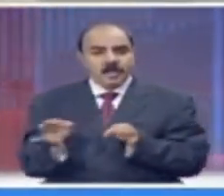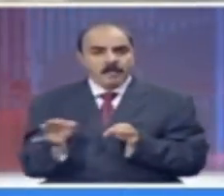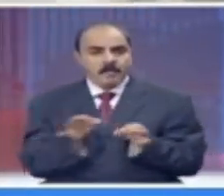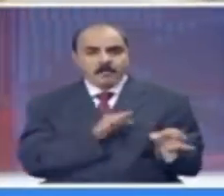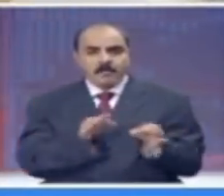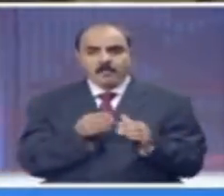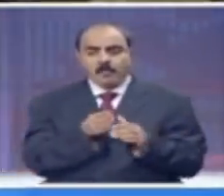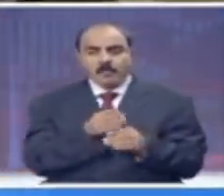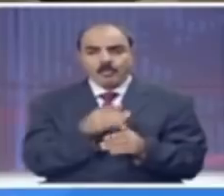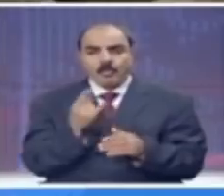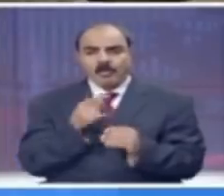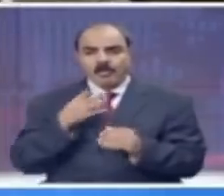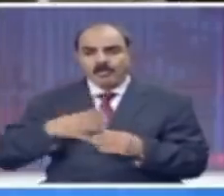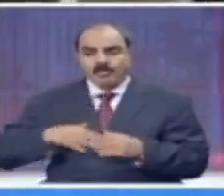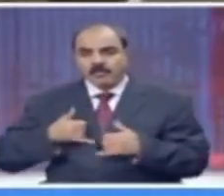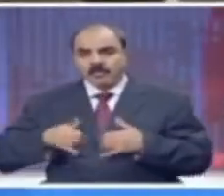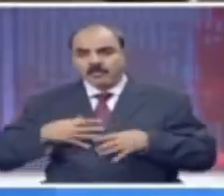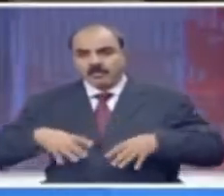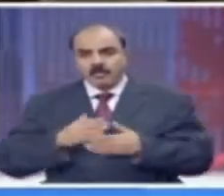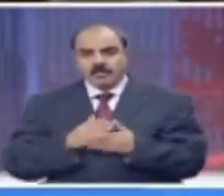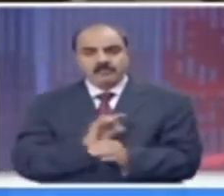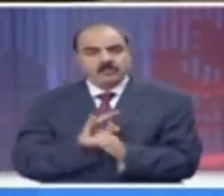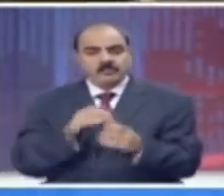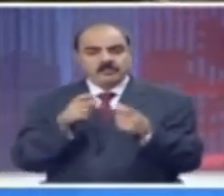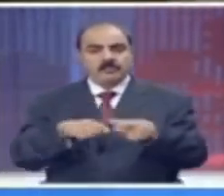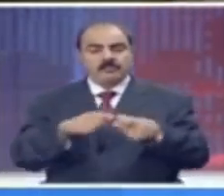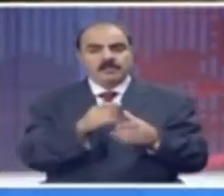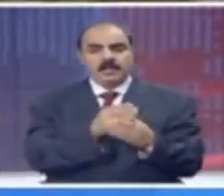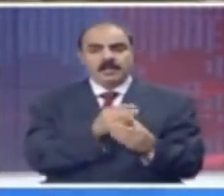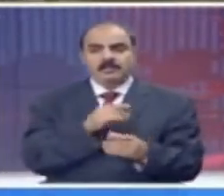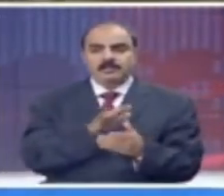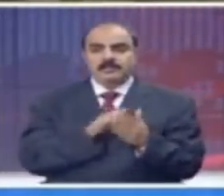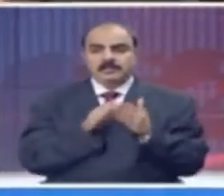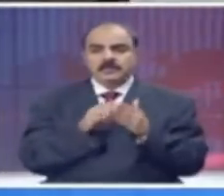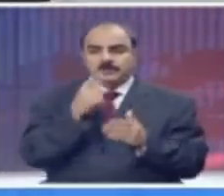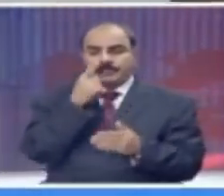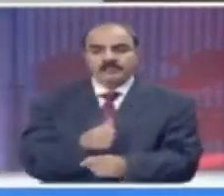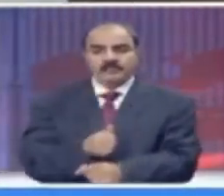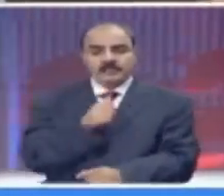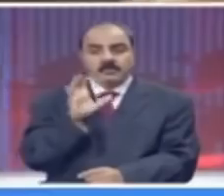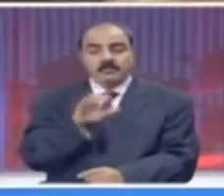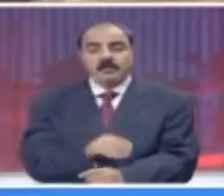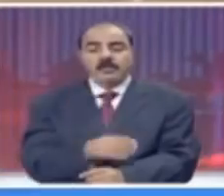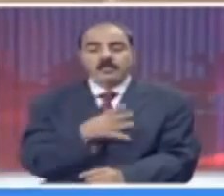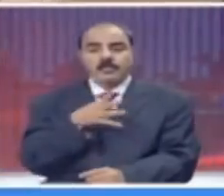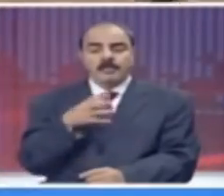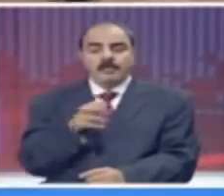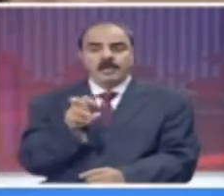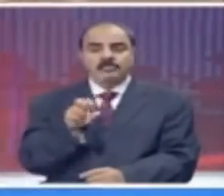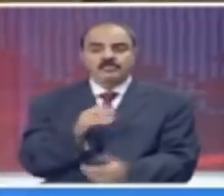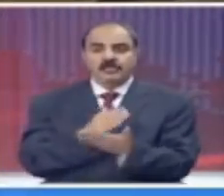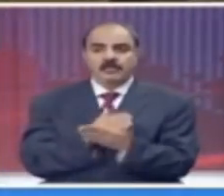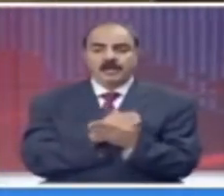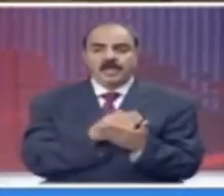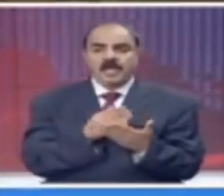بالتنسيق مع قطاعي الأمن الوطني والأمن العام ومديريتي أمن المنوفية والسويس من ضبط